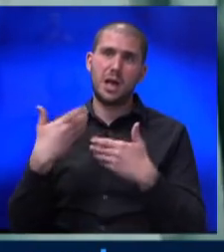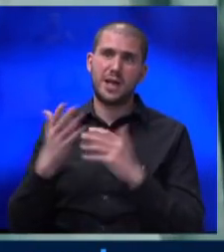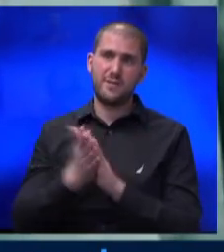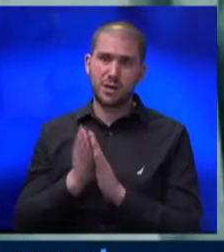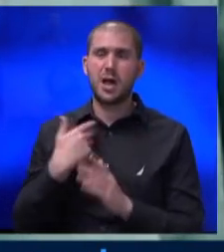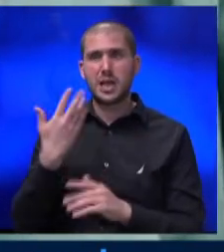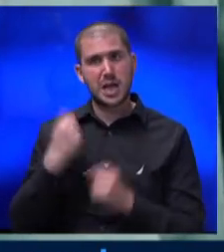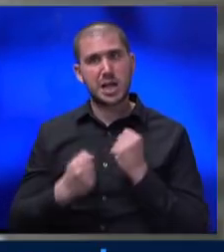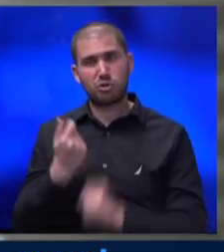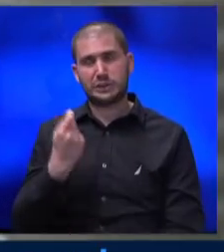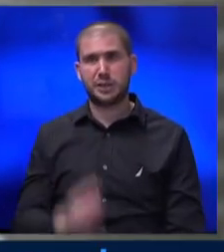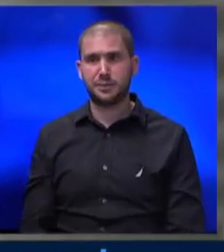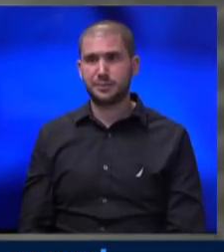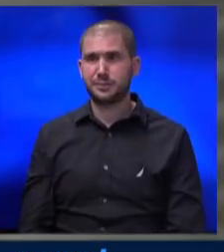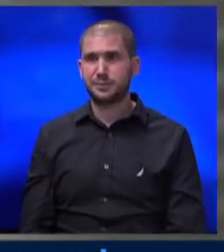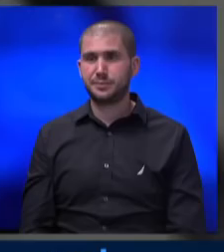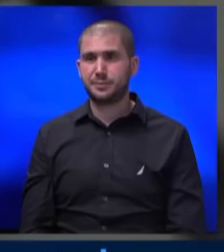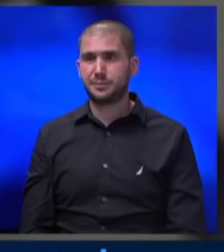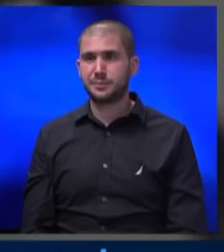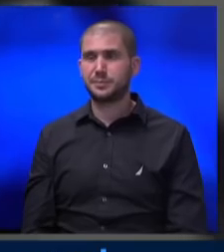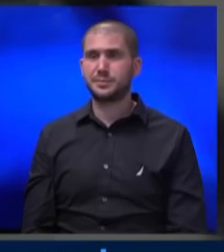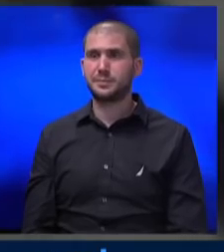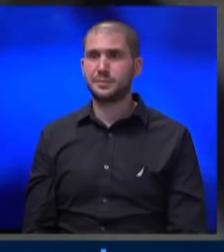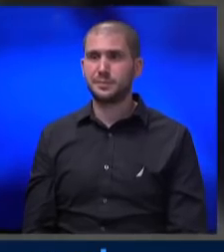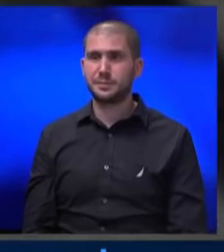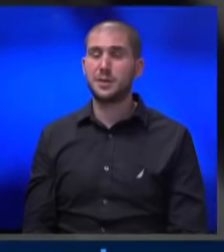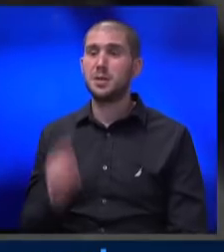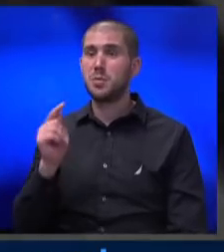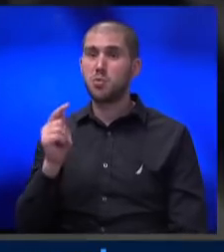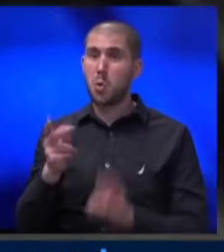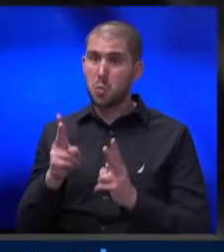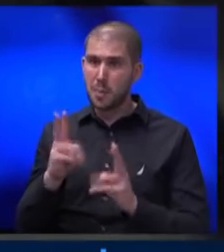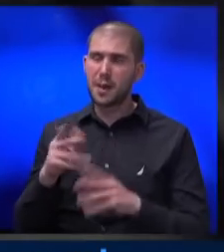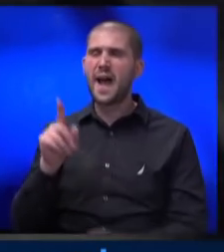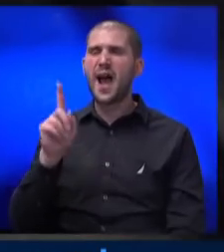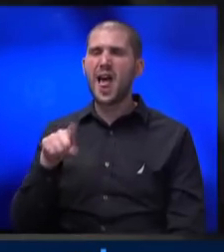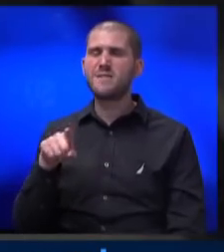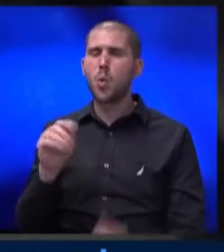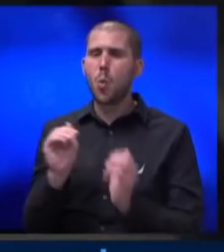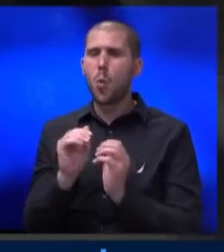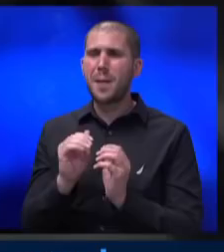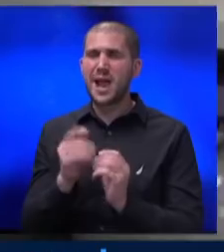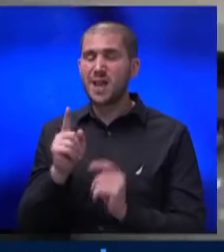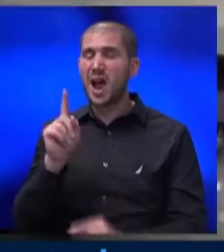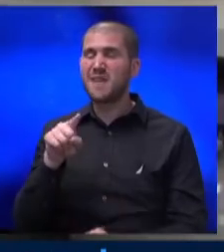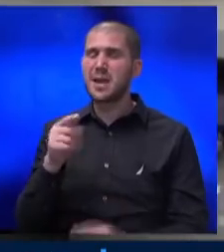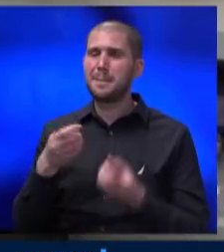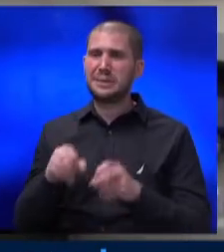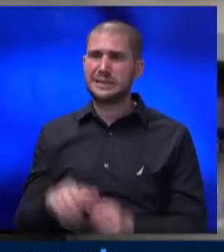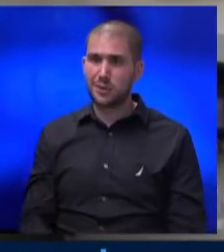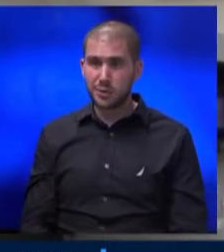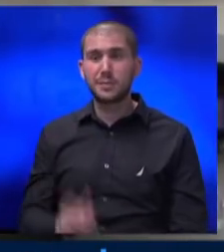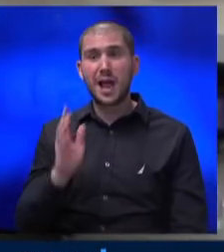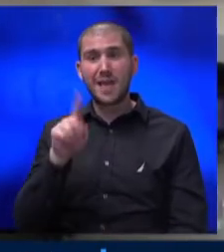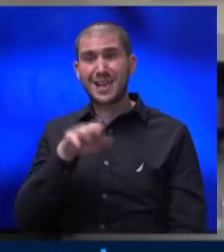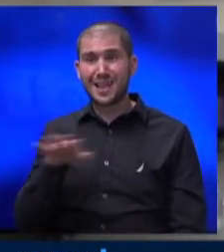היה קשה קצת. כאן בכל מכל מוקפאים אלפי עוברים ואלפי ביציות. כלומר, אלפי